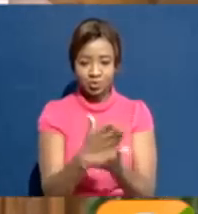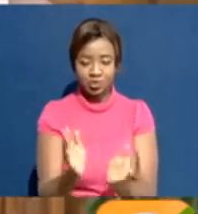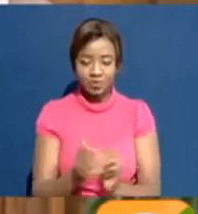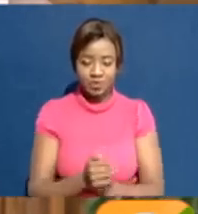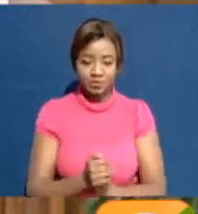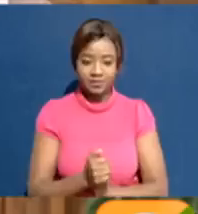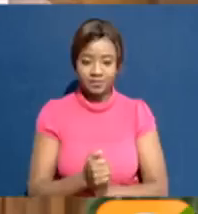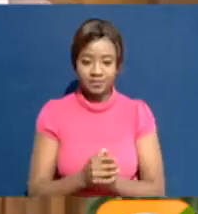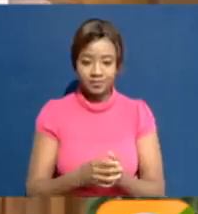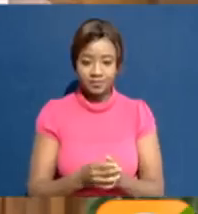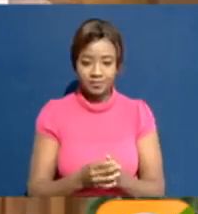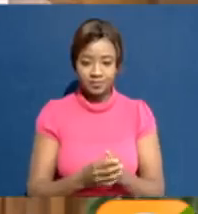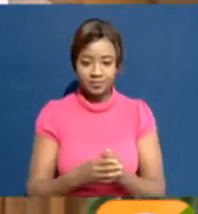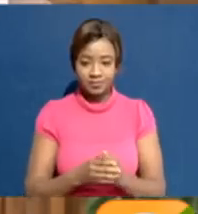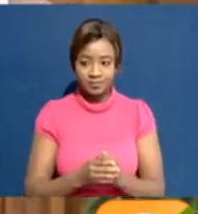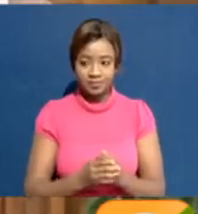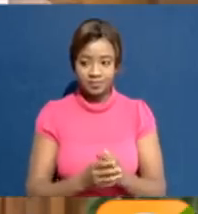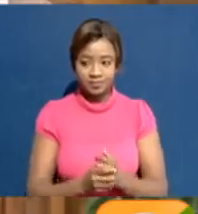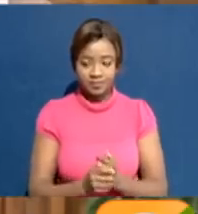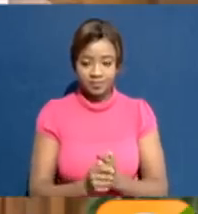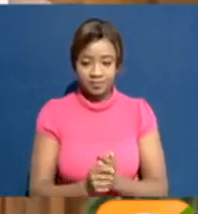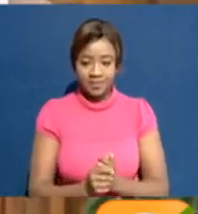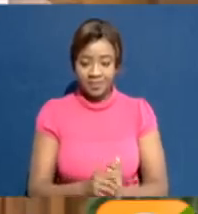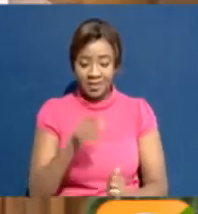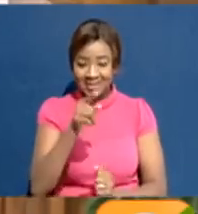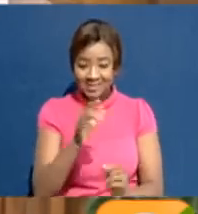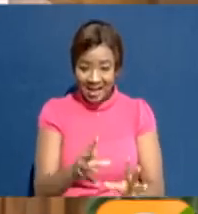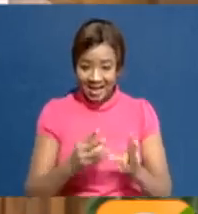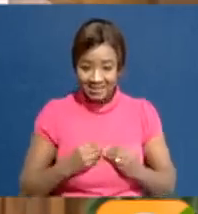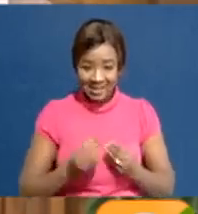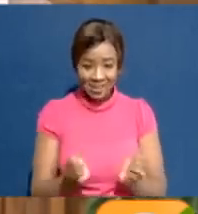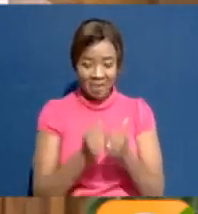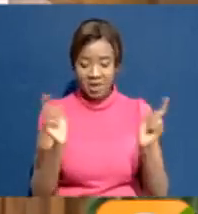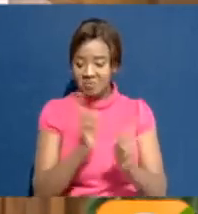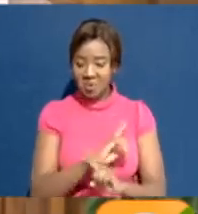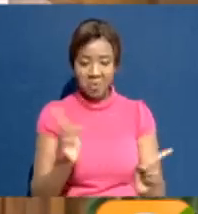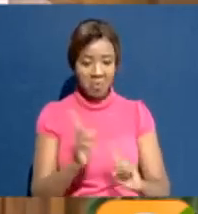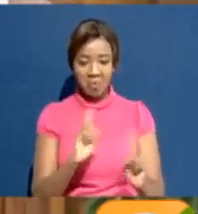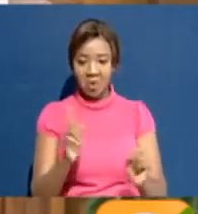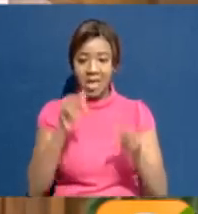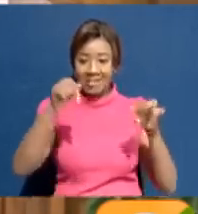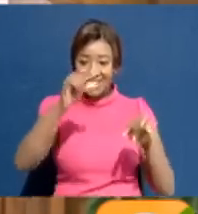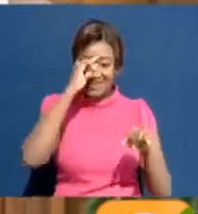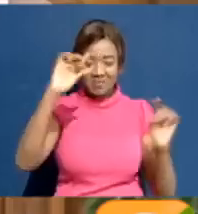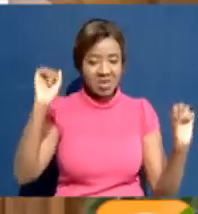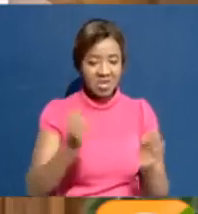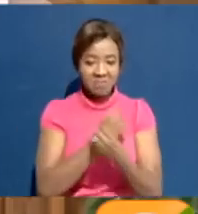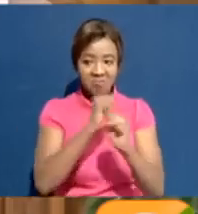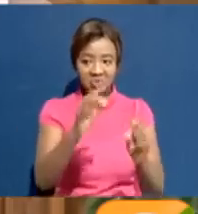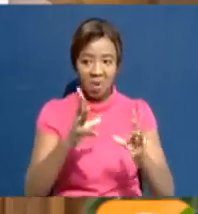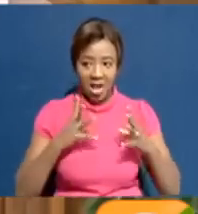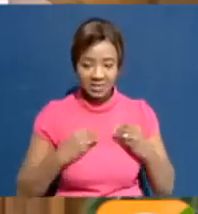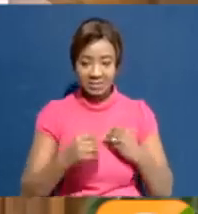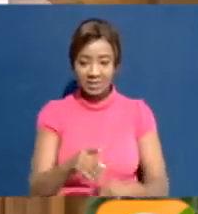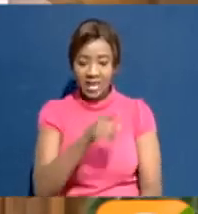action within the law. And it will not happen. There is no way this government can allow